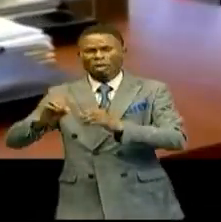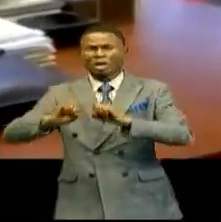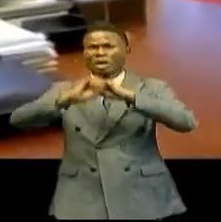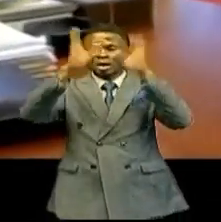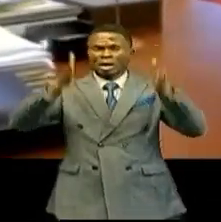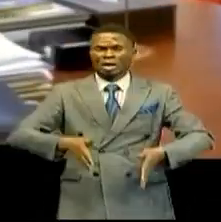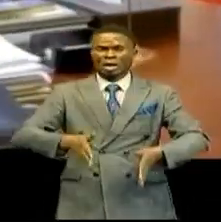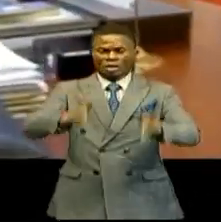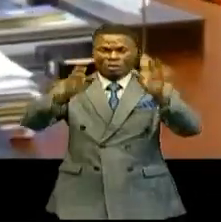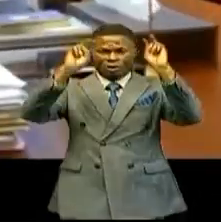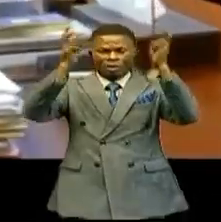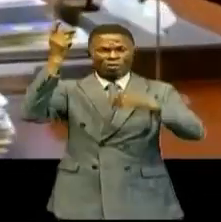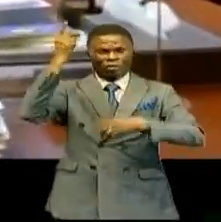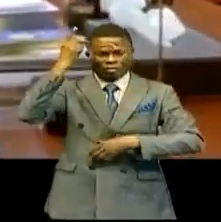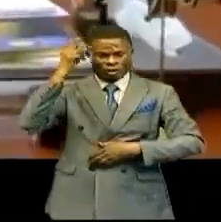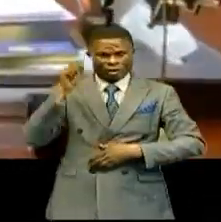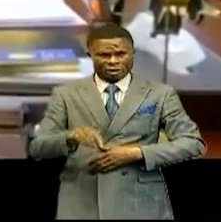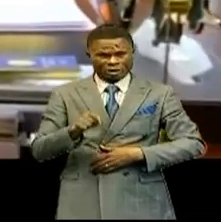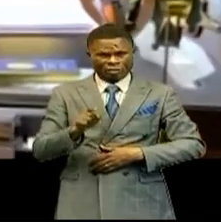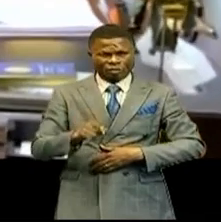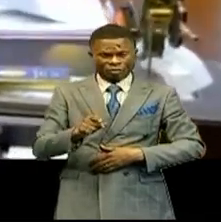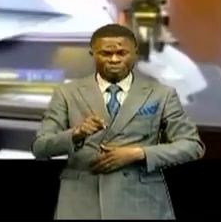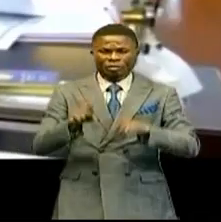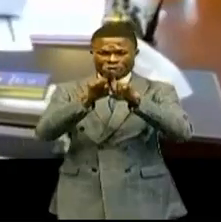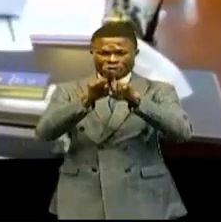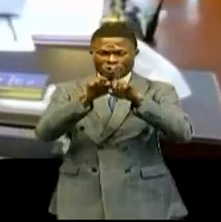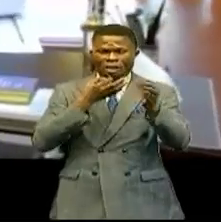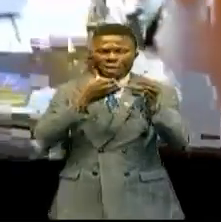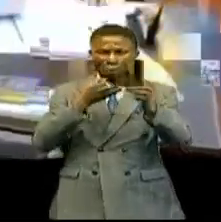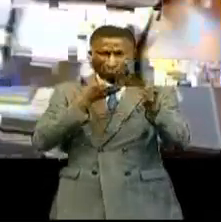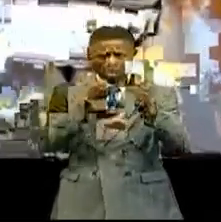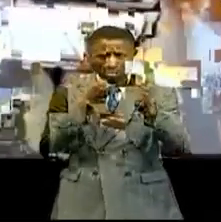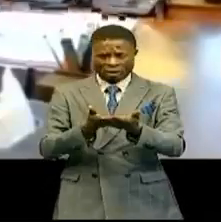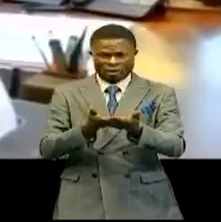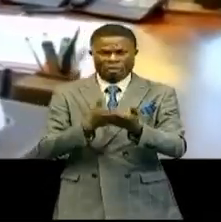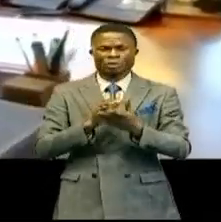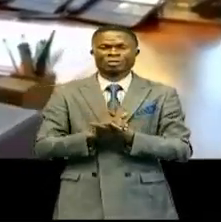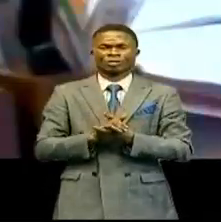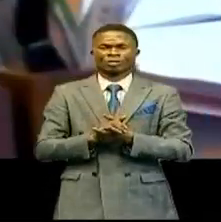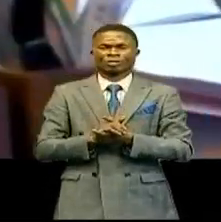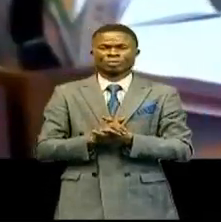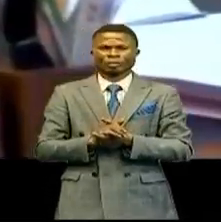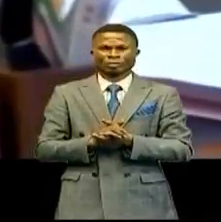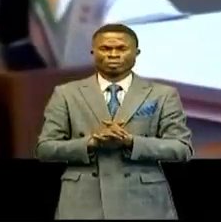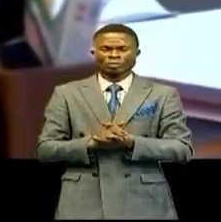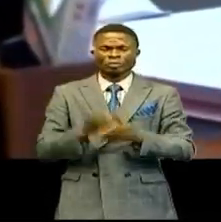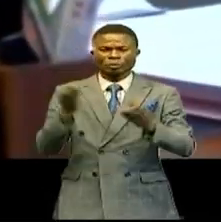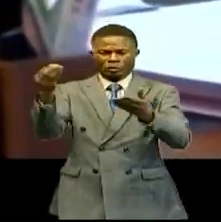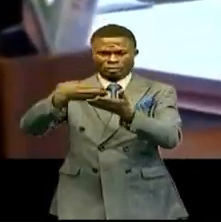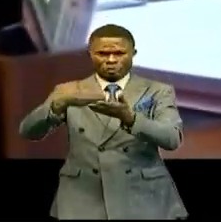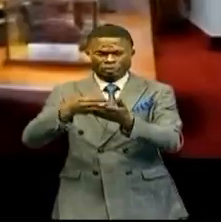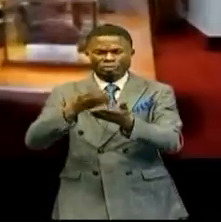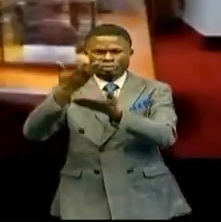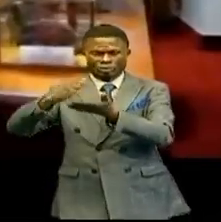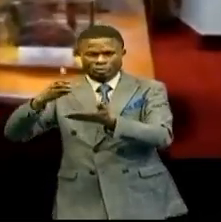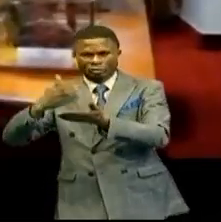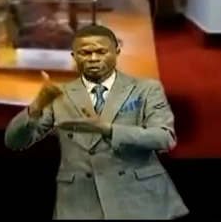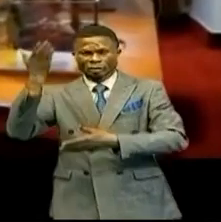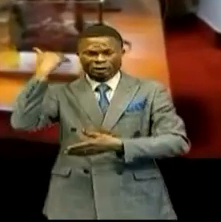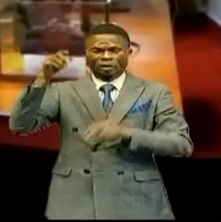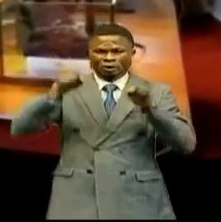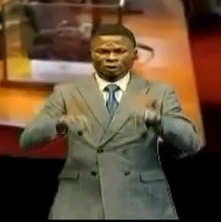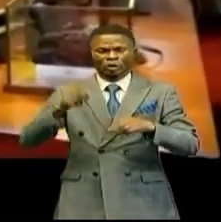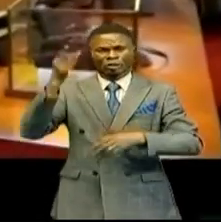les artères de la ville de Kinshasa, ont aussi été organisées. Les rationnements de la distribution d'eau à